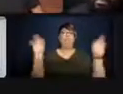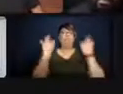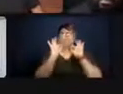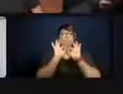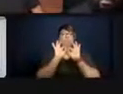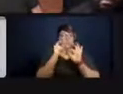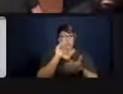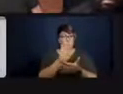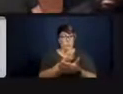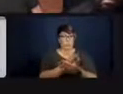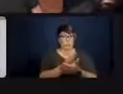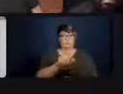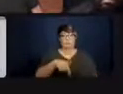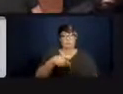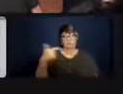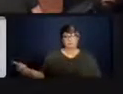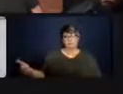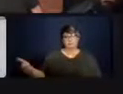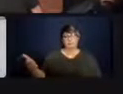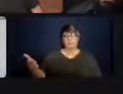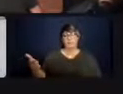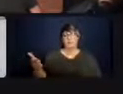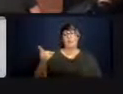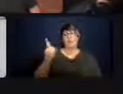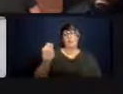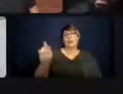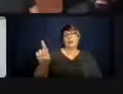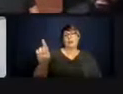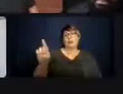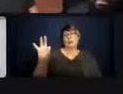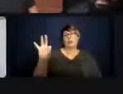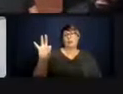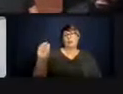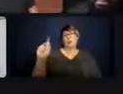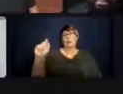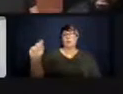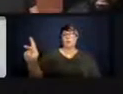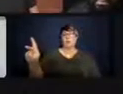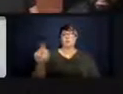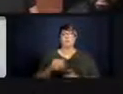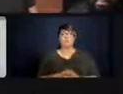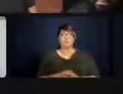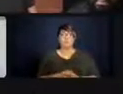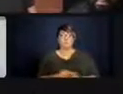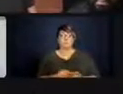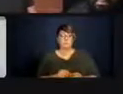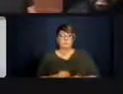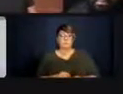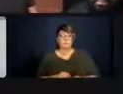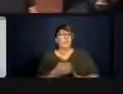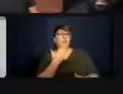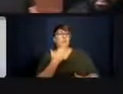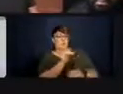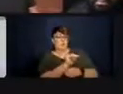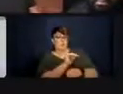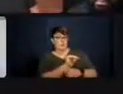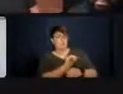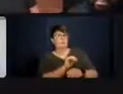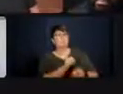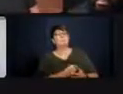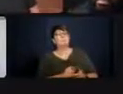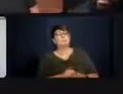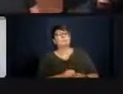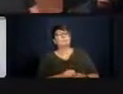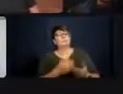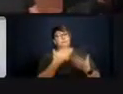wanaendelea kupata mafunzo vilivyo. Nitampa nafasi Dr. Fall aendelee.